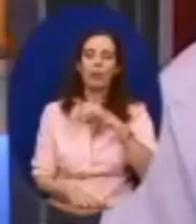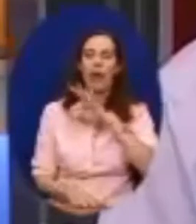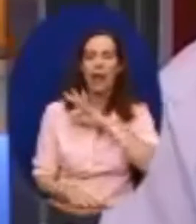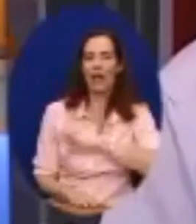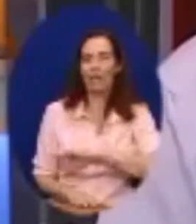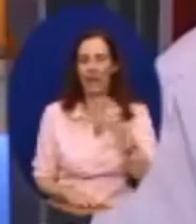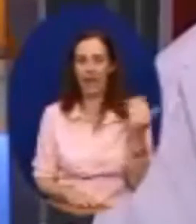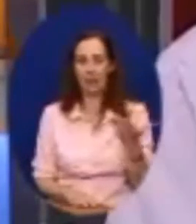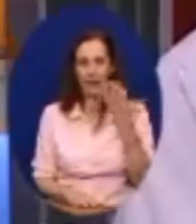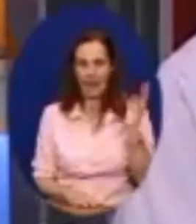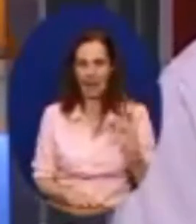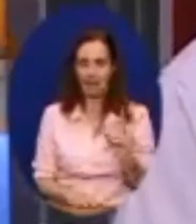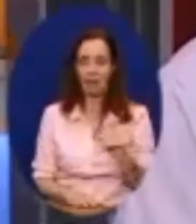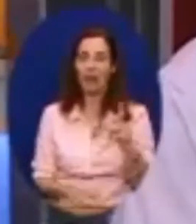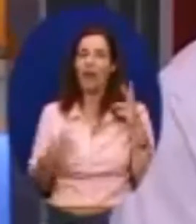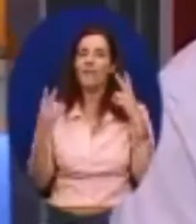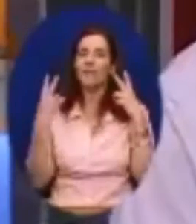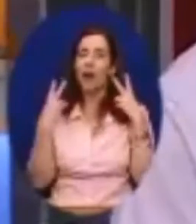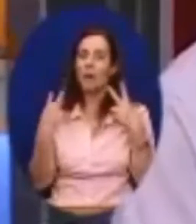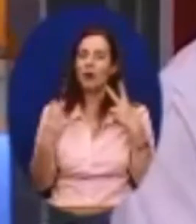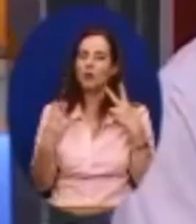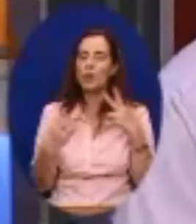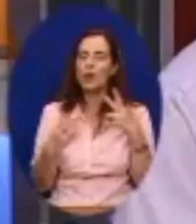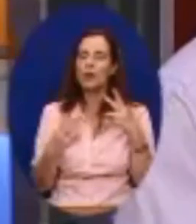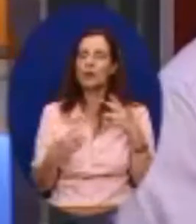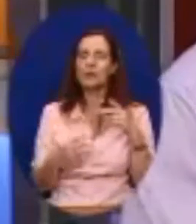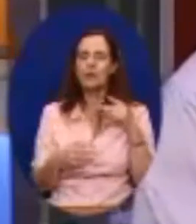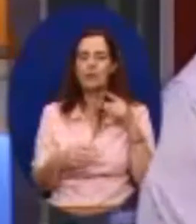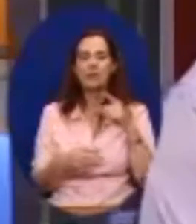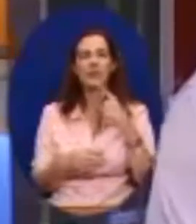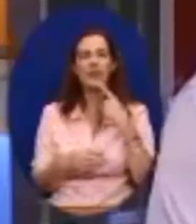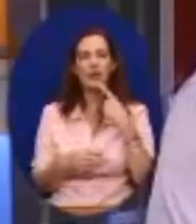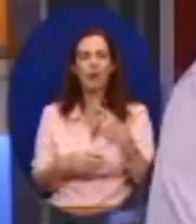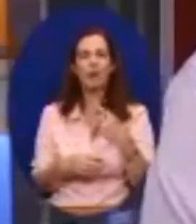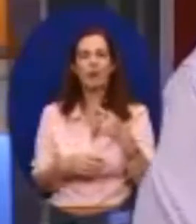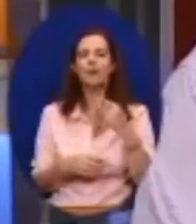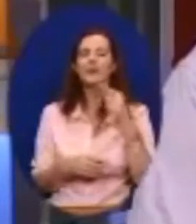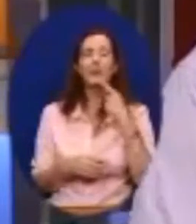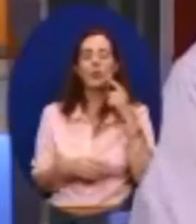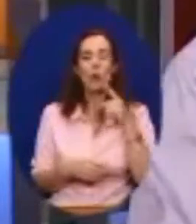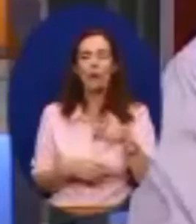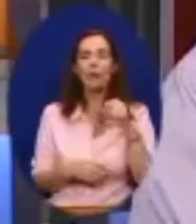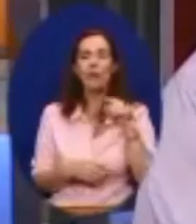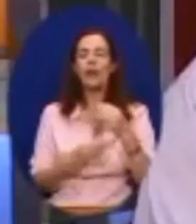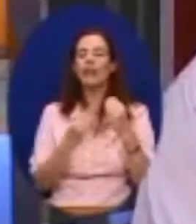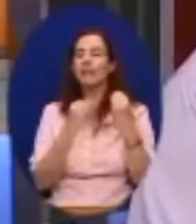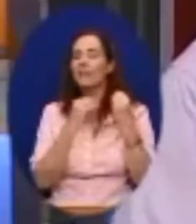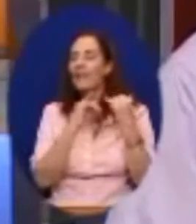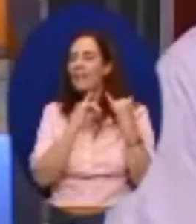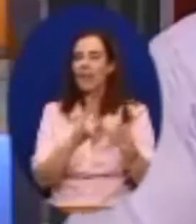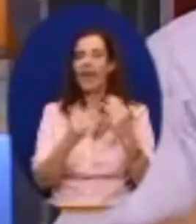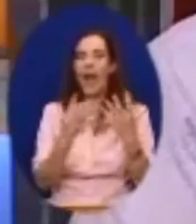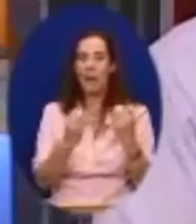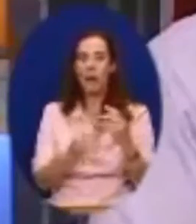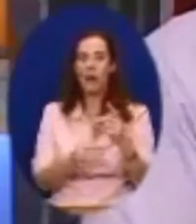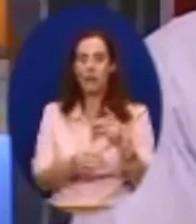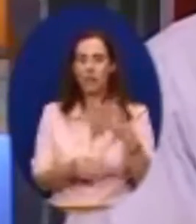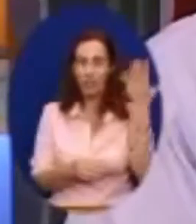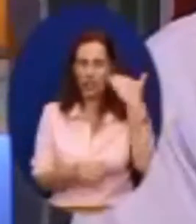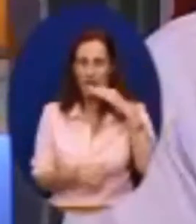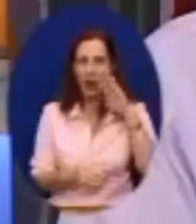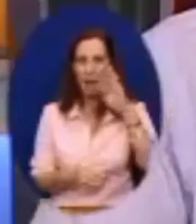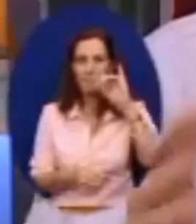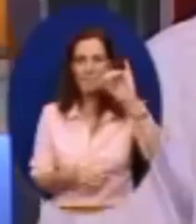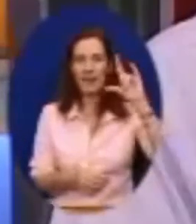להרוויח הרבה כסף. והמשמעות היסודית היא שיצרת ערך זה... ענק, זאת כן. אומרת שאתה נתת המון. כשביל גייטס